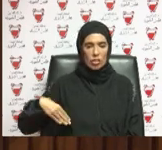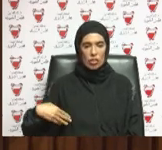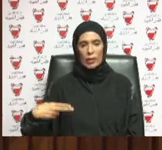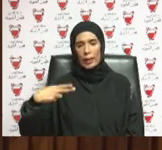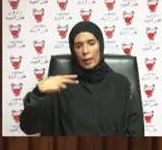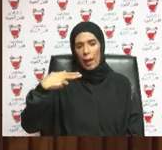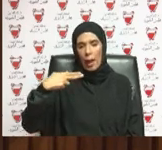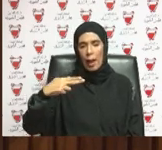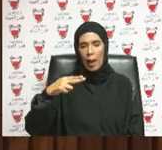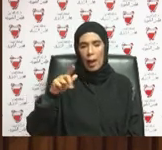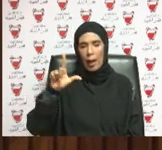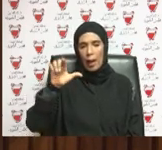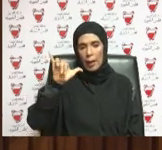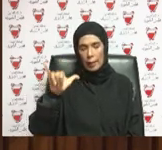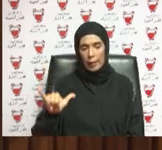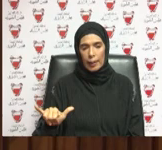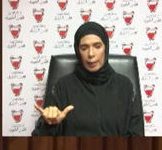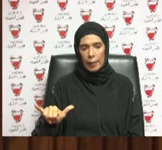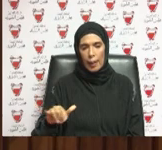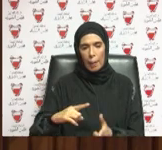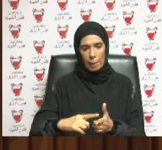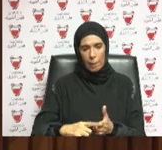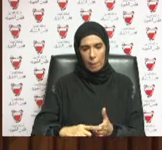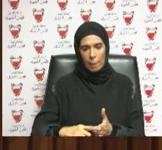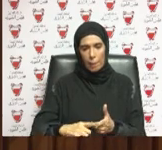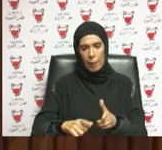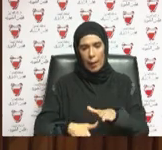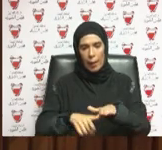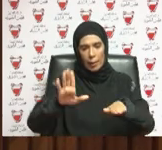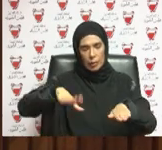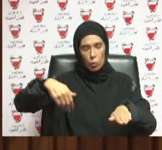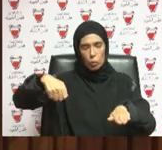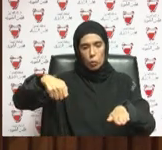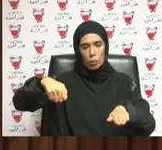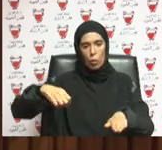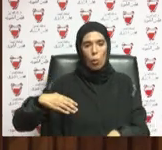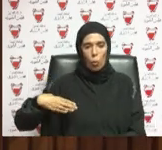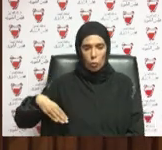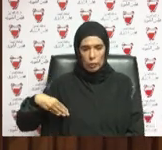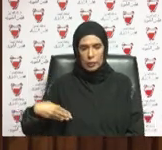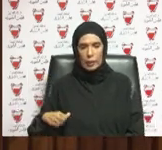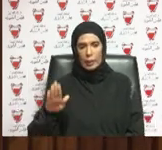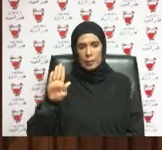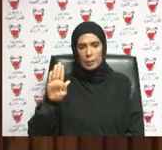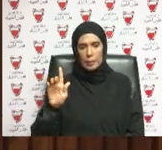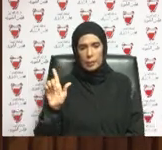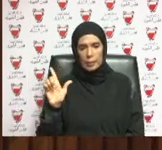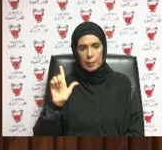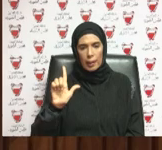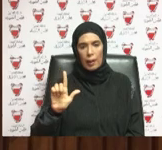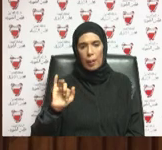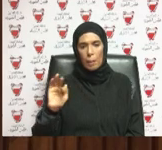بن خليفة آل خليفة نائب رئيس مجلس الوزراء، وإلى سمو